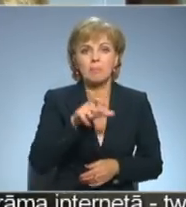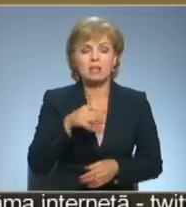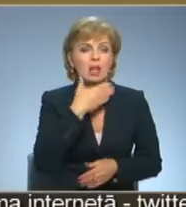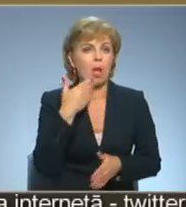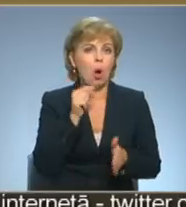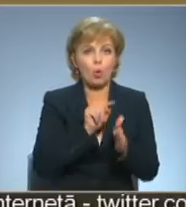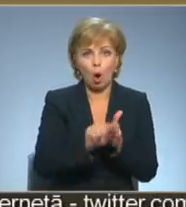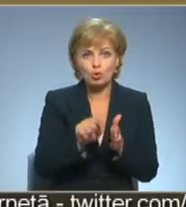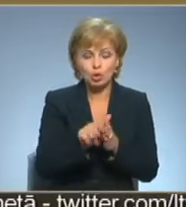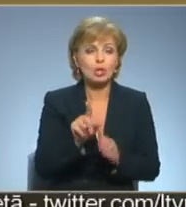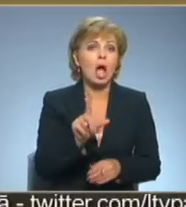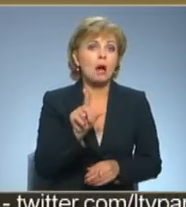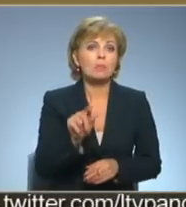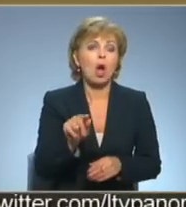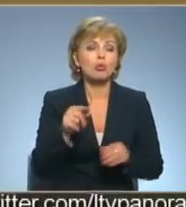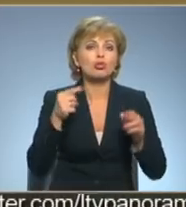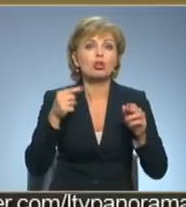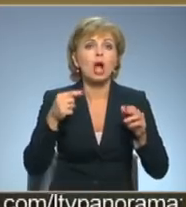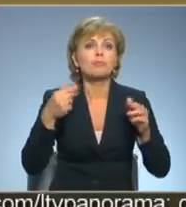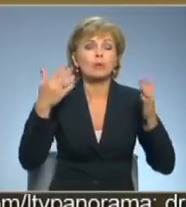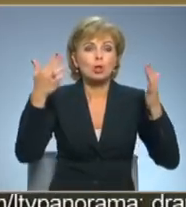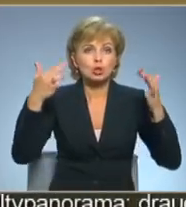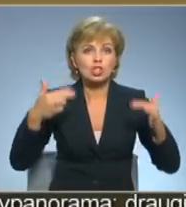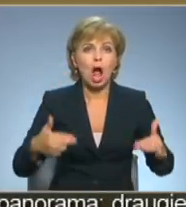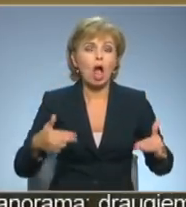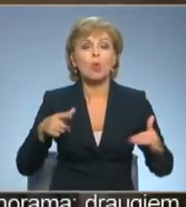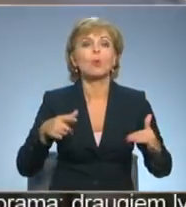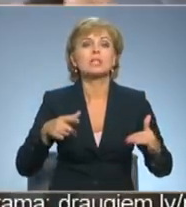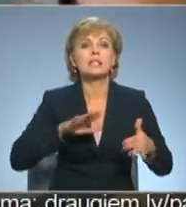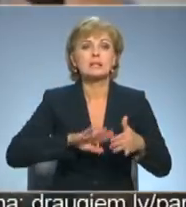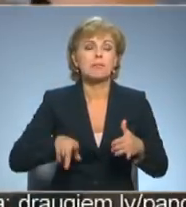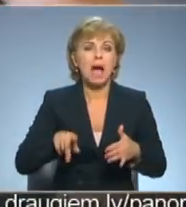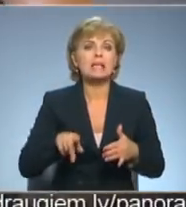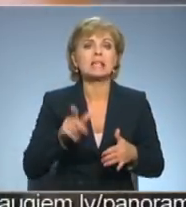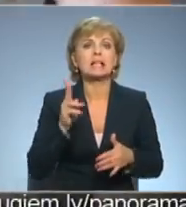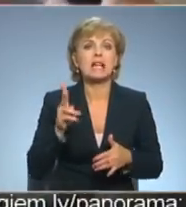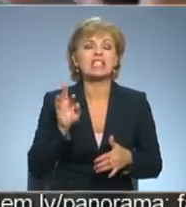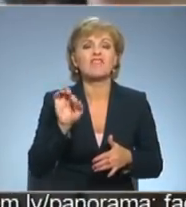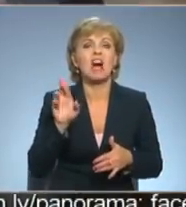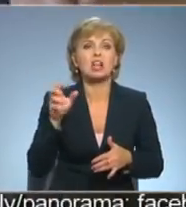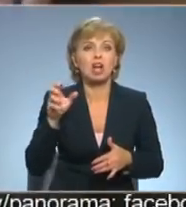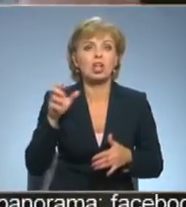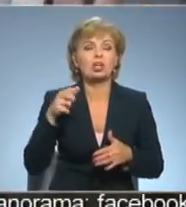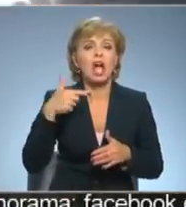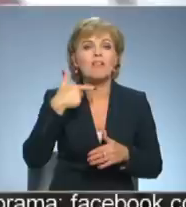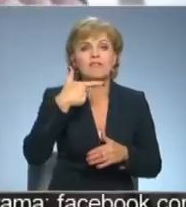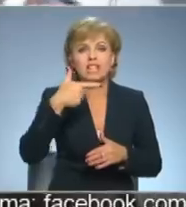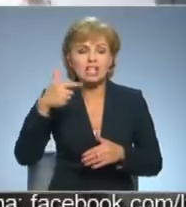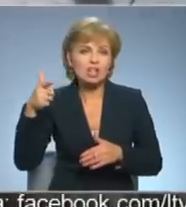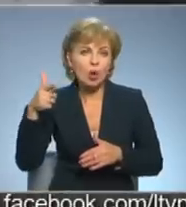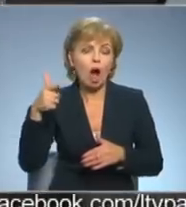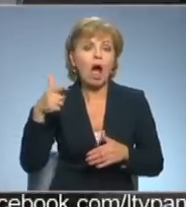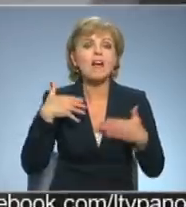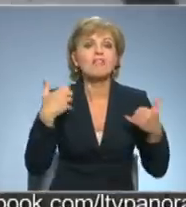kontrolējis. To, ka braukšana bez žalūzijas bija ierasta situācija, liecina arī varakļāniešu pašu uzņemtais video veselības aprūpes